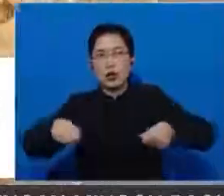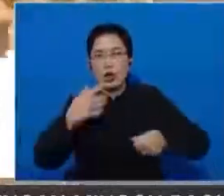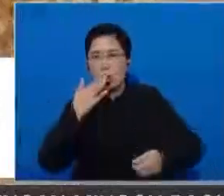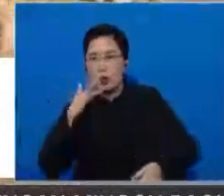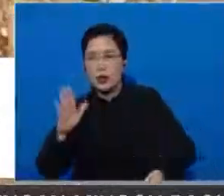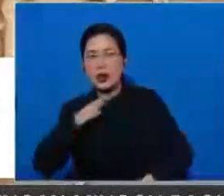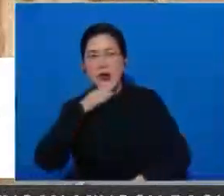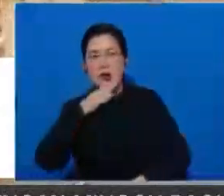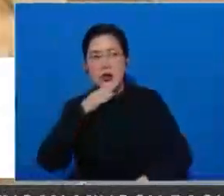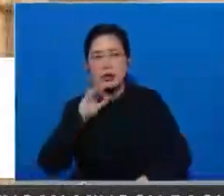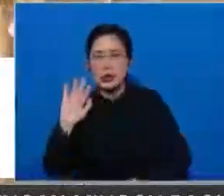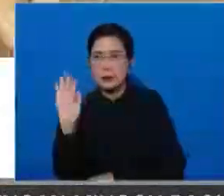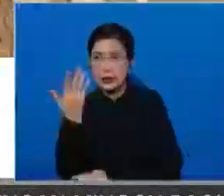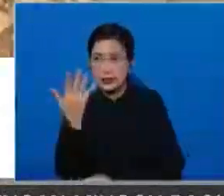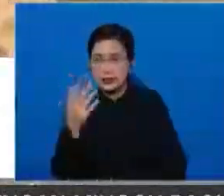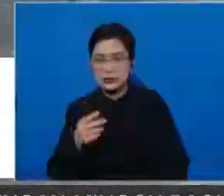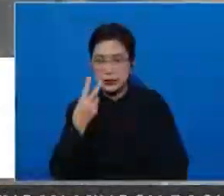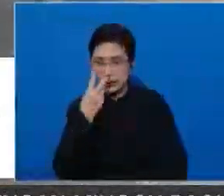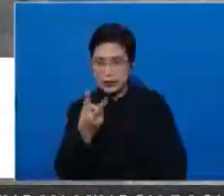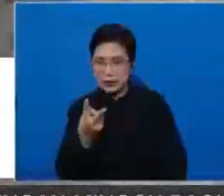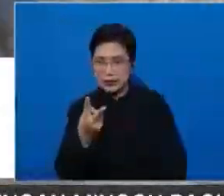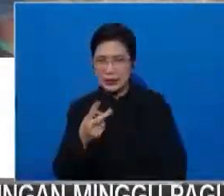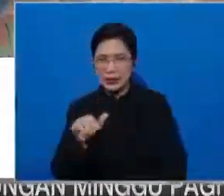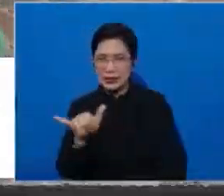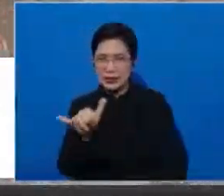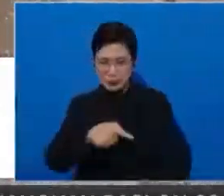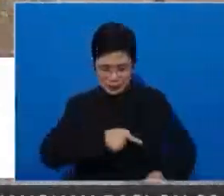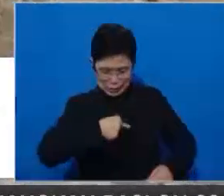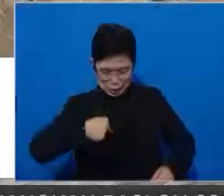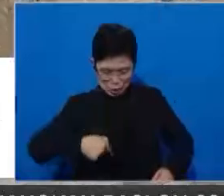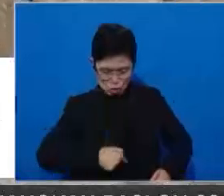kemasan. Bagaimana? Sudah terlihat seperti cemilan jeroan usus ayam kan?